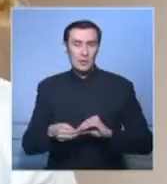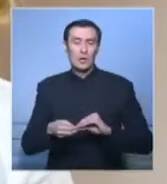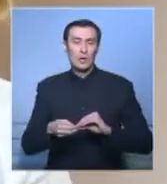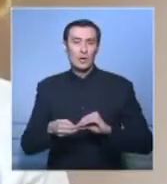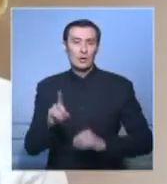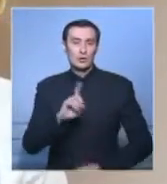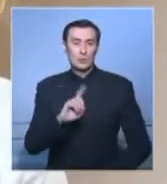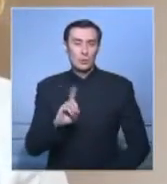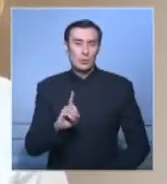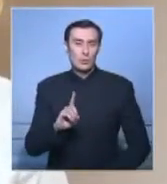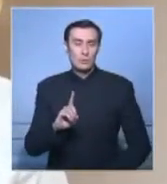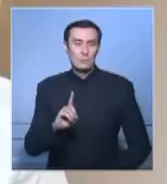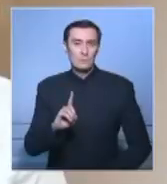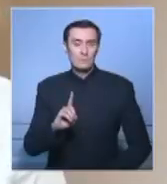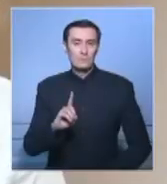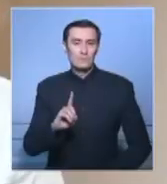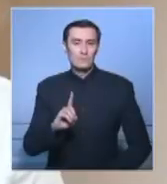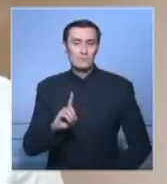что